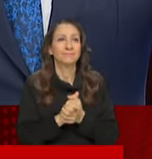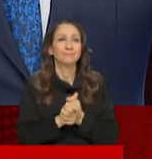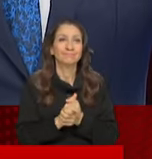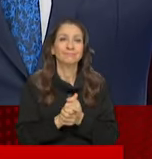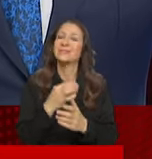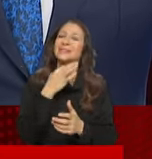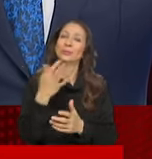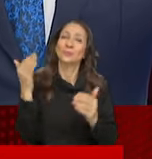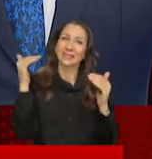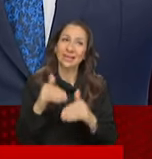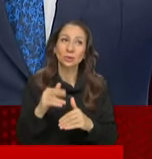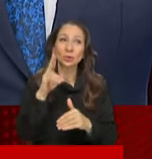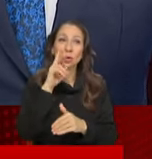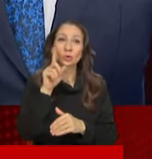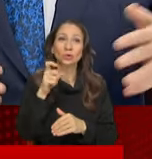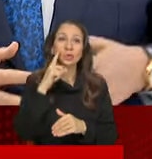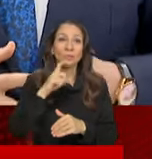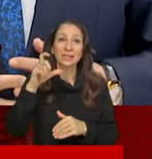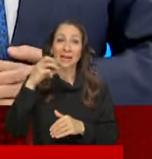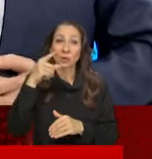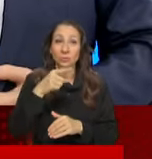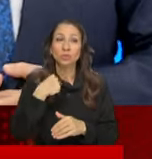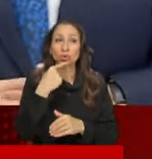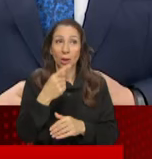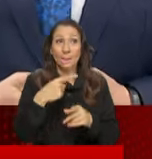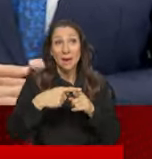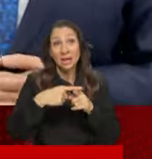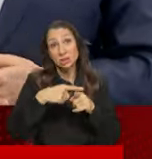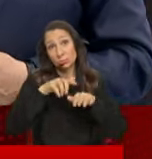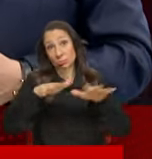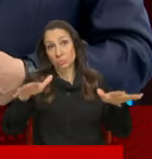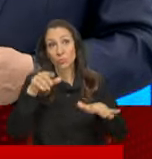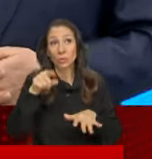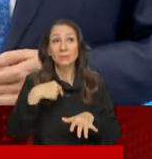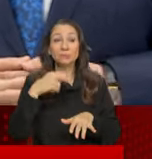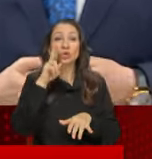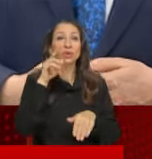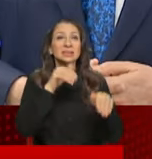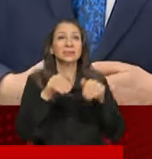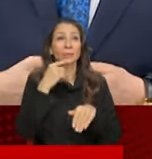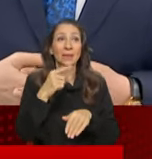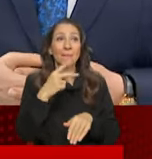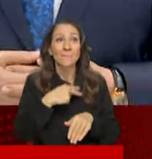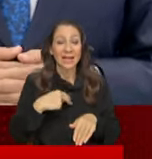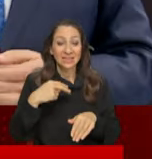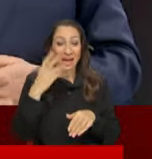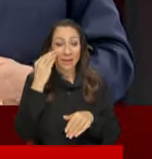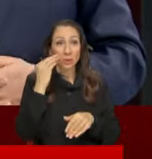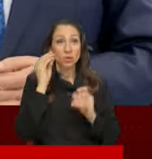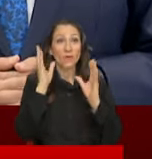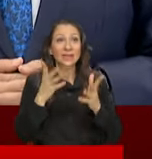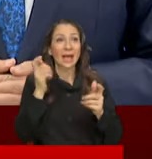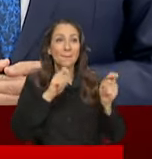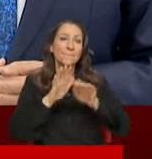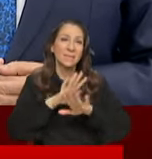Teşekkür ederim geldiniz son sorum Cumhurbaşkanı Erdoğan da bunu söyledi paylaştı kamuoyuyla Bu benim son seçimim dedi belediyecilik anlamında çoğu şeyi